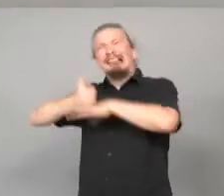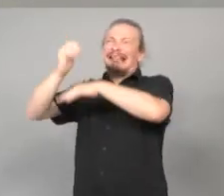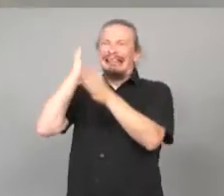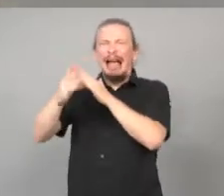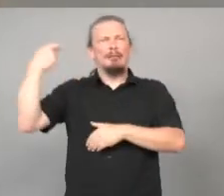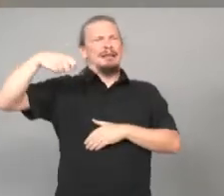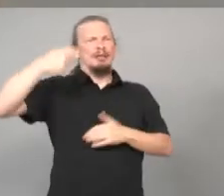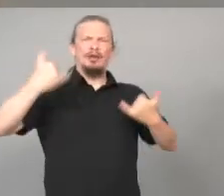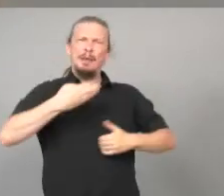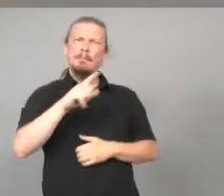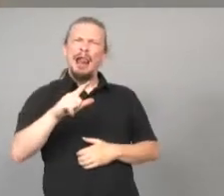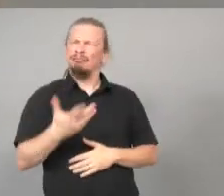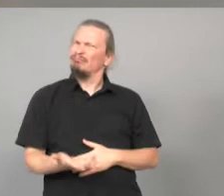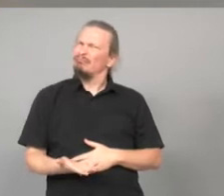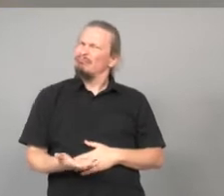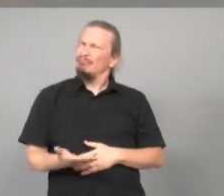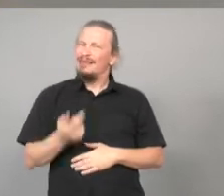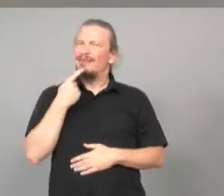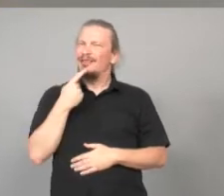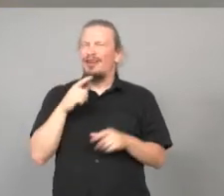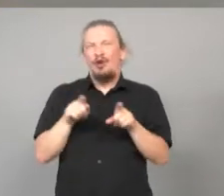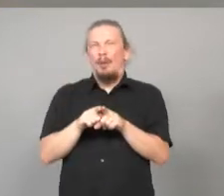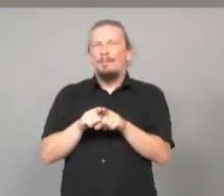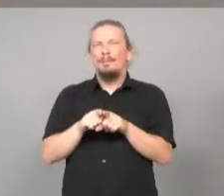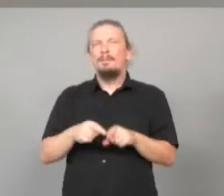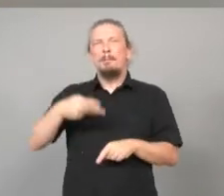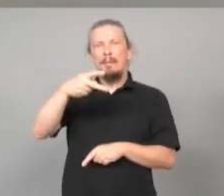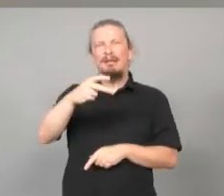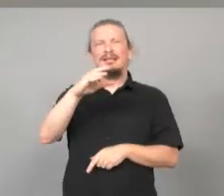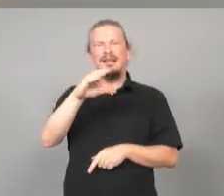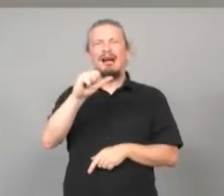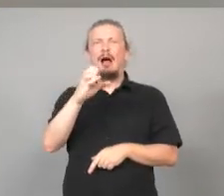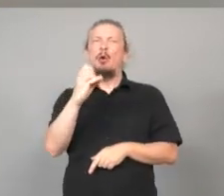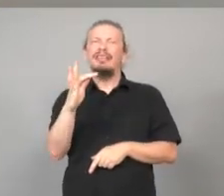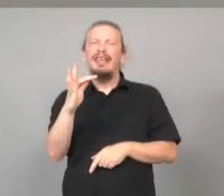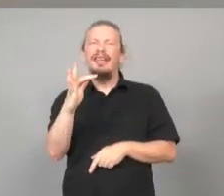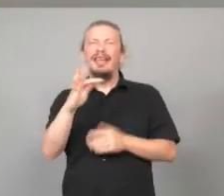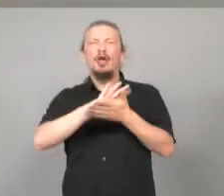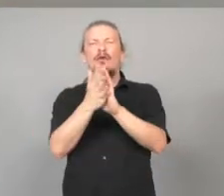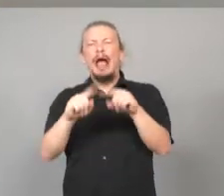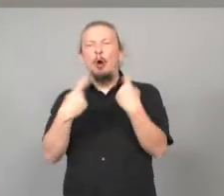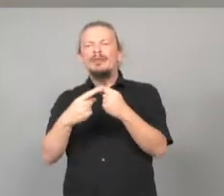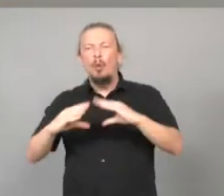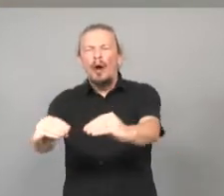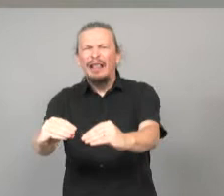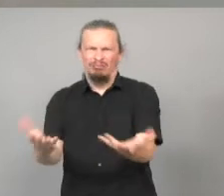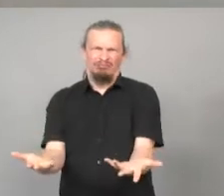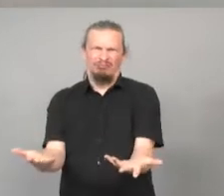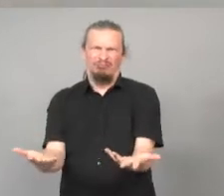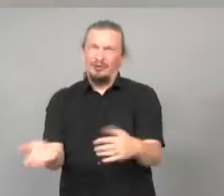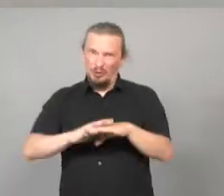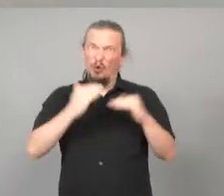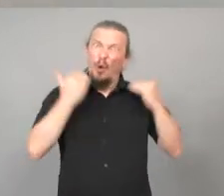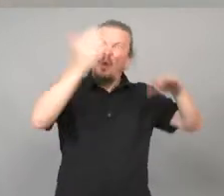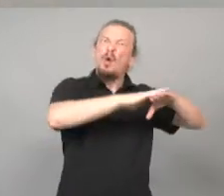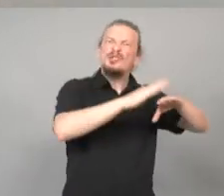Il est donc plutôt une déclinaison opérationnelle du PCAET, une commission partenariale, et non pas un Haut